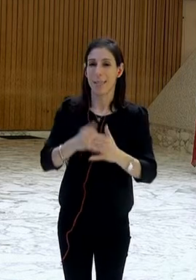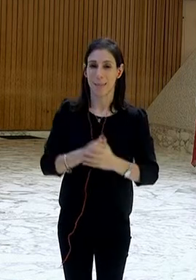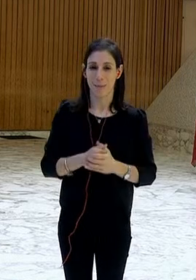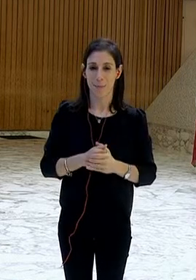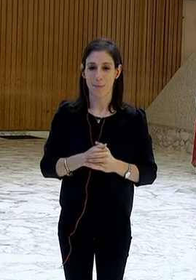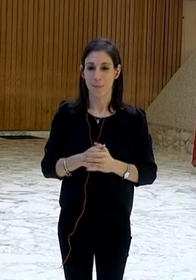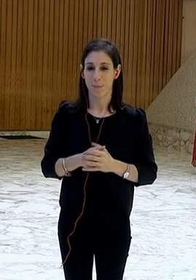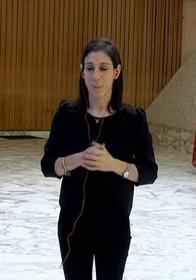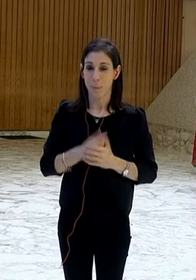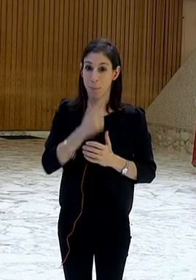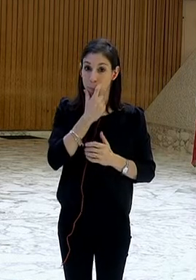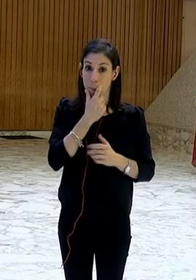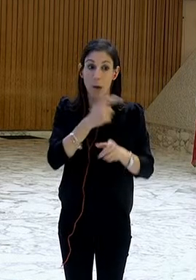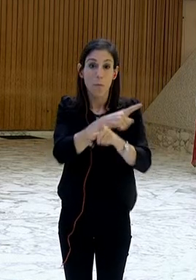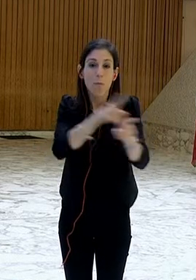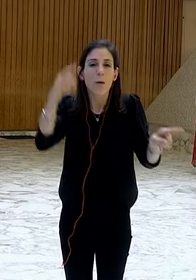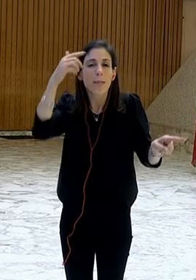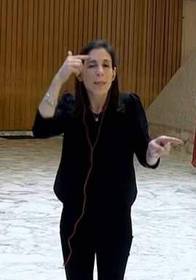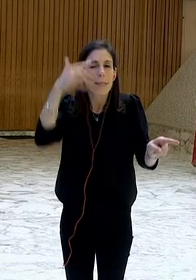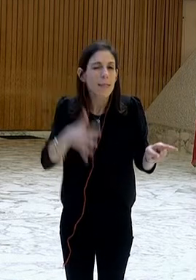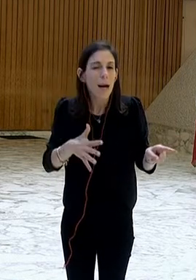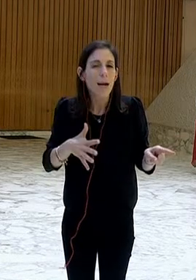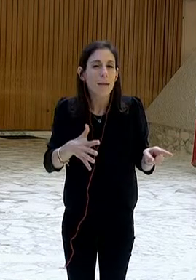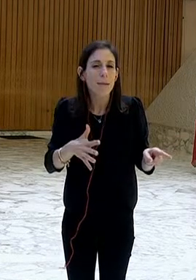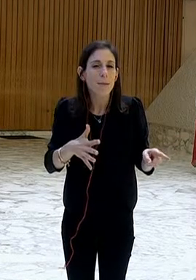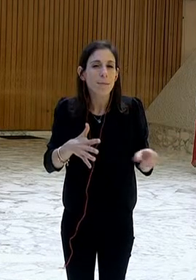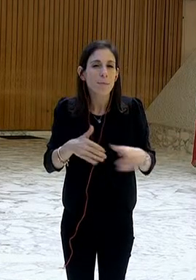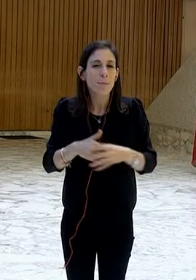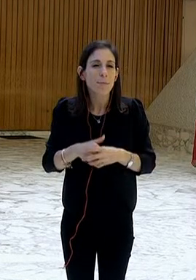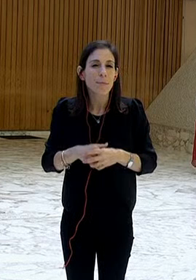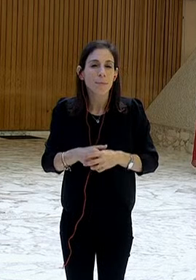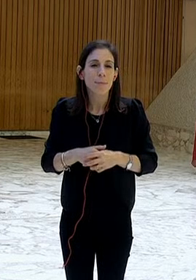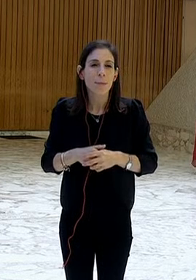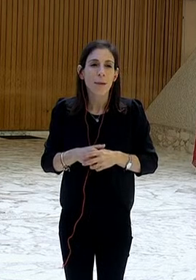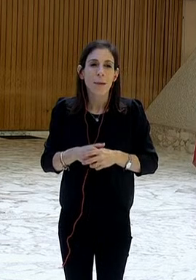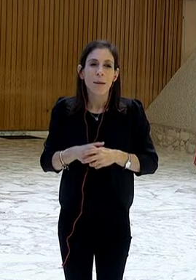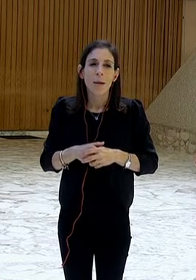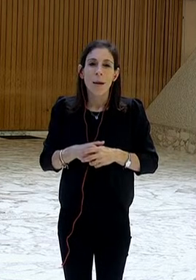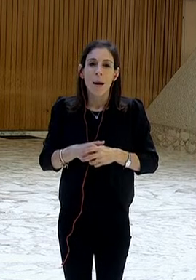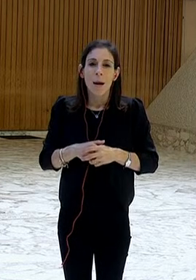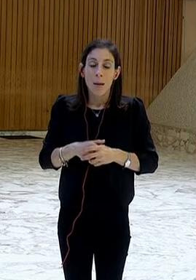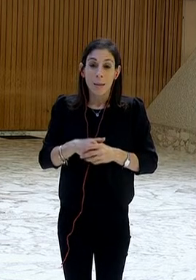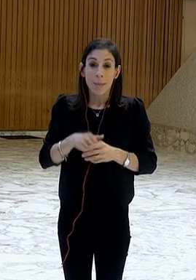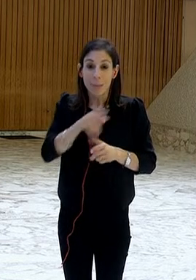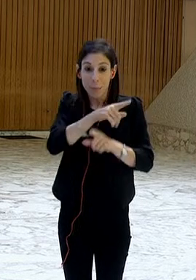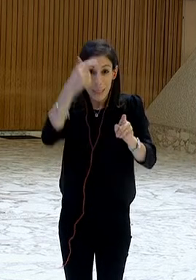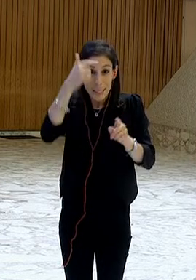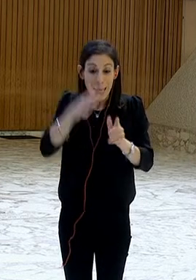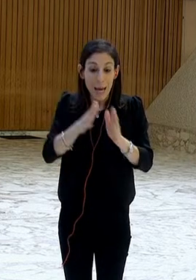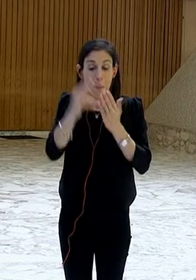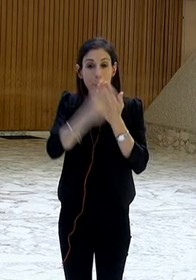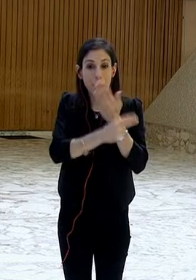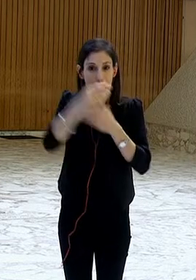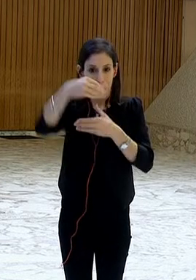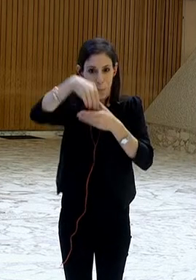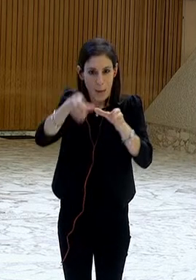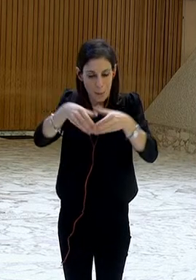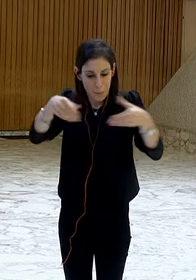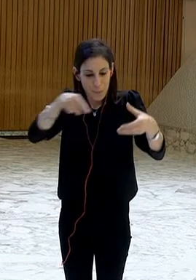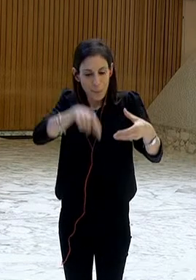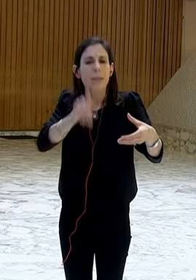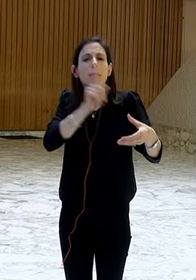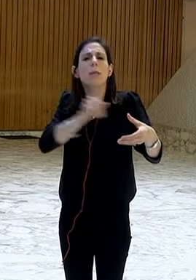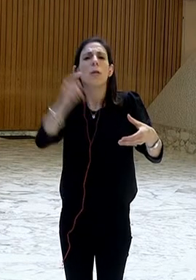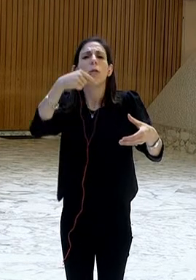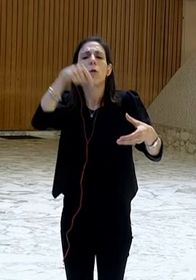Savez-vous où, pour la première fois dans la Bible, Dieu dit de quelque chose qu'elle n'est pas bonne? Vous l'avez deviné, c'est dans